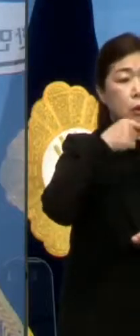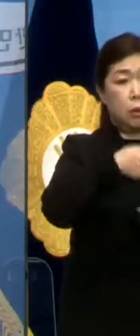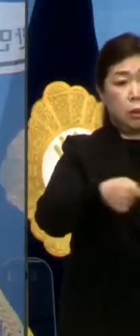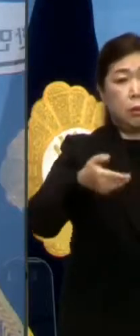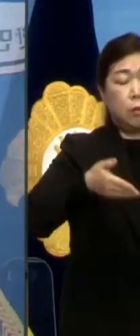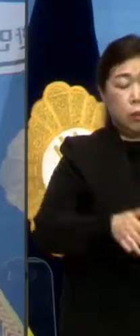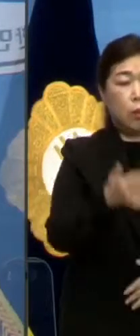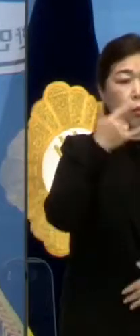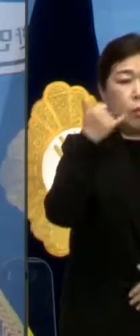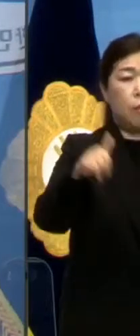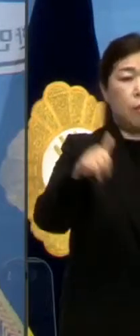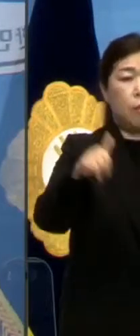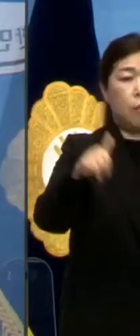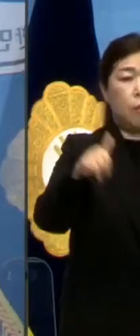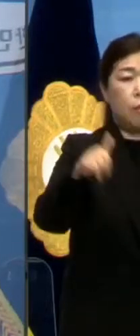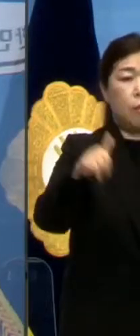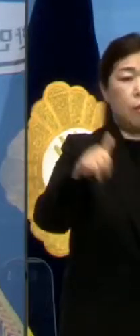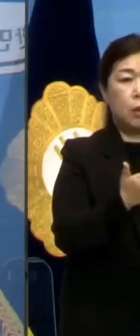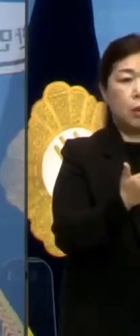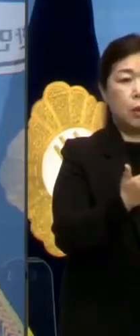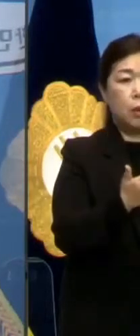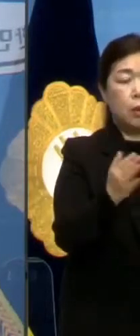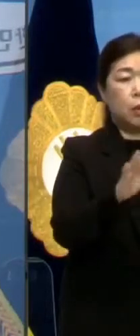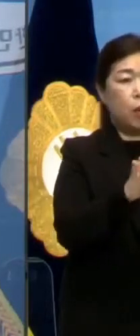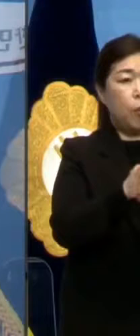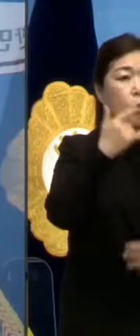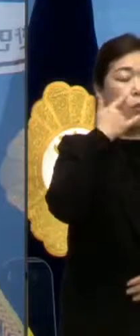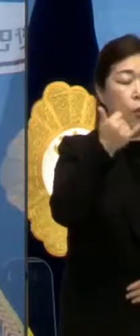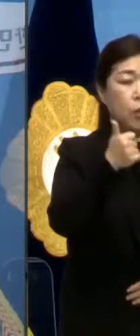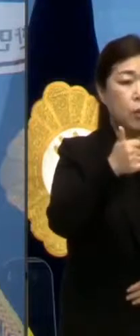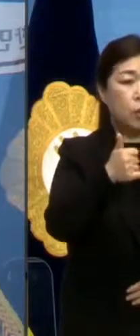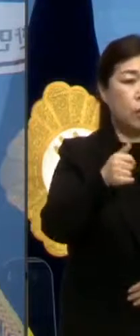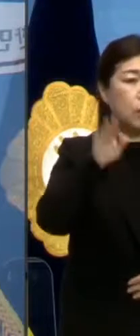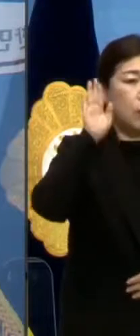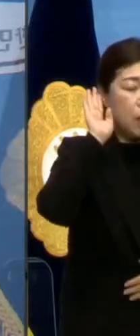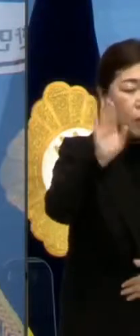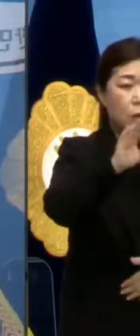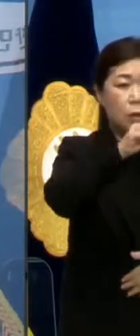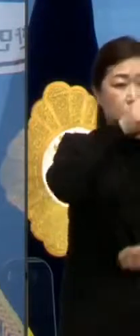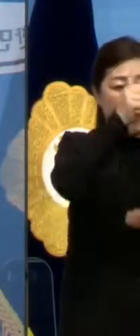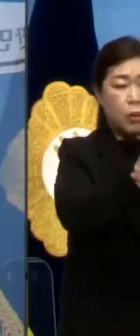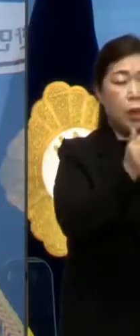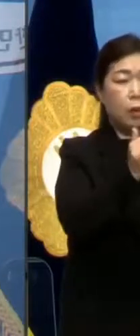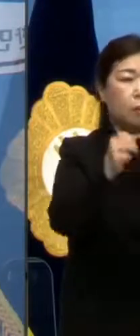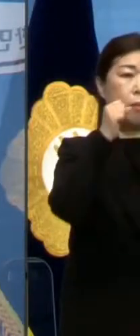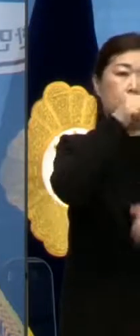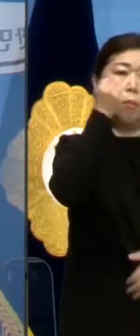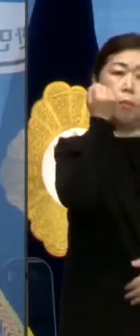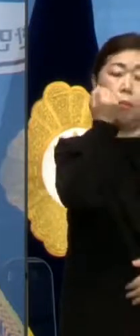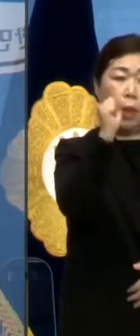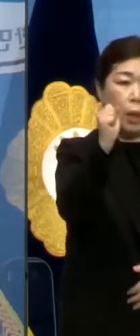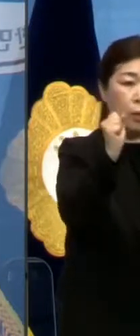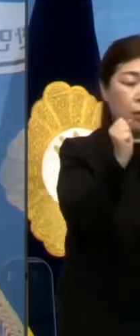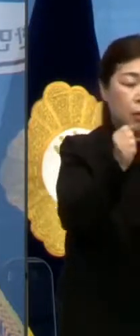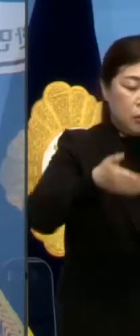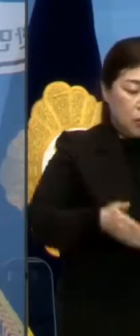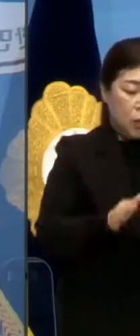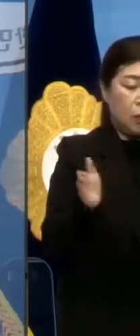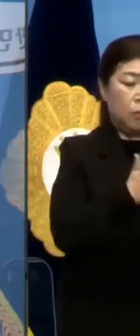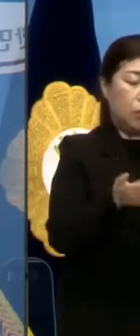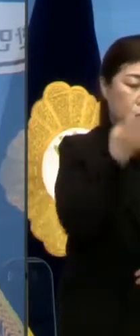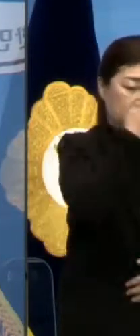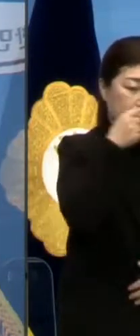부모인 대한민국 모든 예비 부모를 잠재적 범죄자 취급하여 출산 후부터 철저히